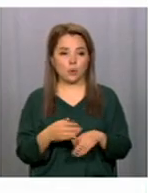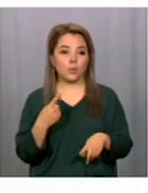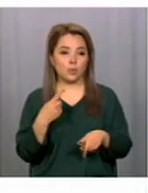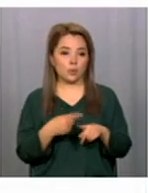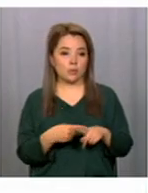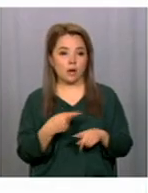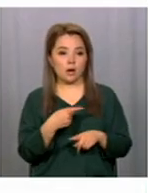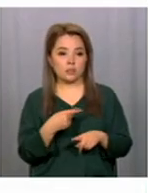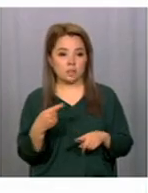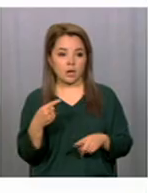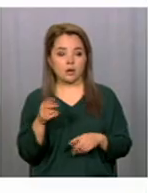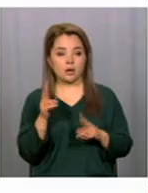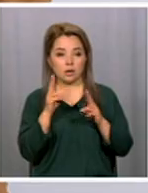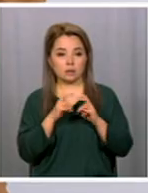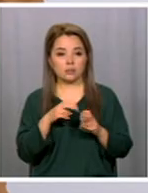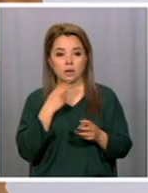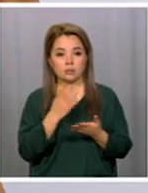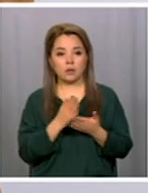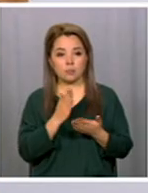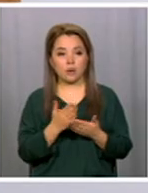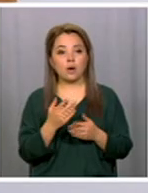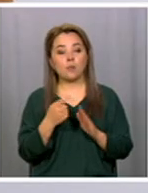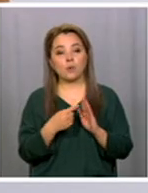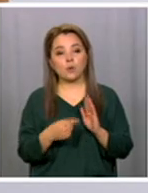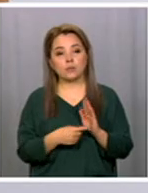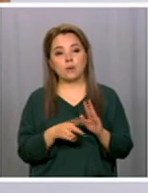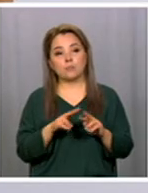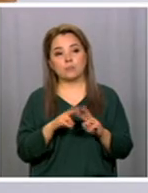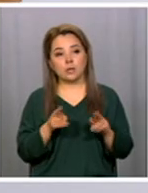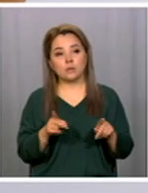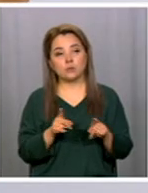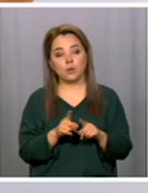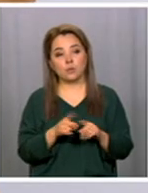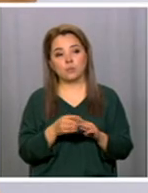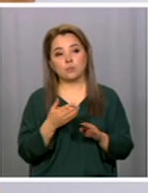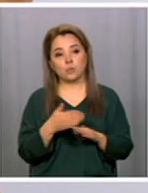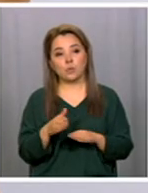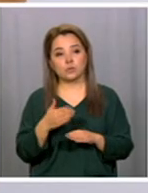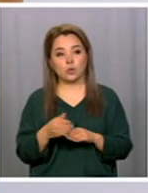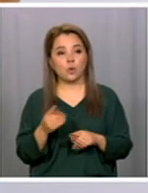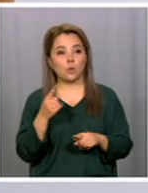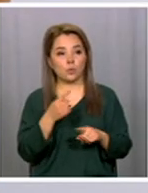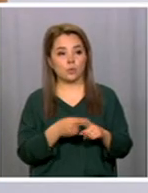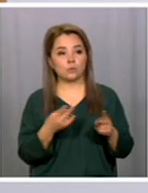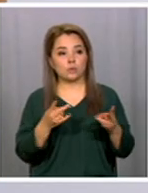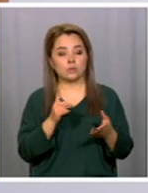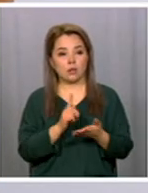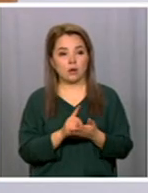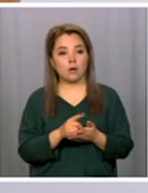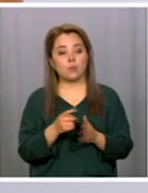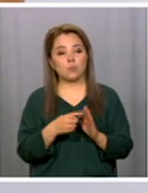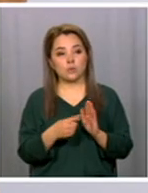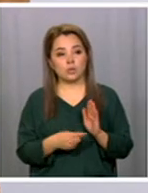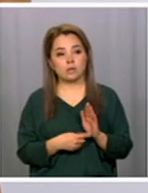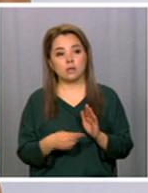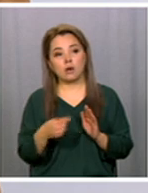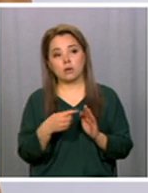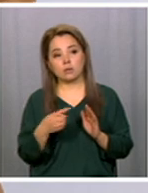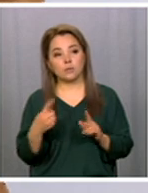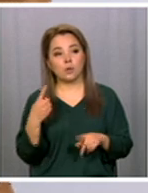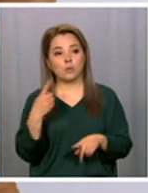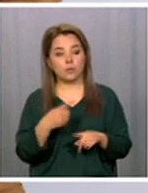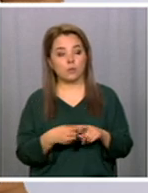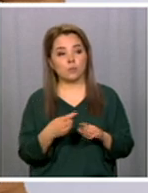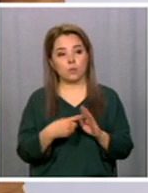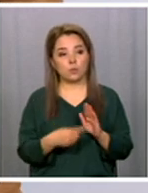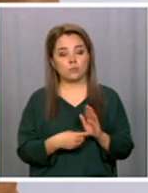және азайтуды қарастырайық. Бөлімдері бірдей бөлшектерді қосу үшін бөлшектердің алымдарын қосып, бөлімін